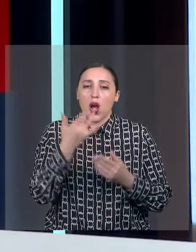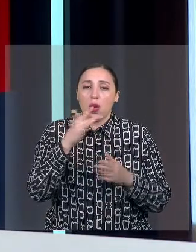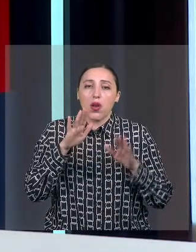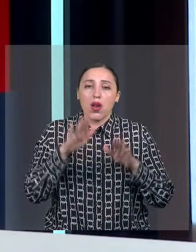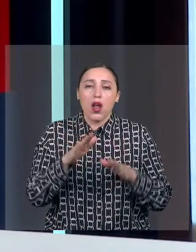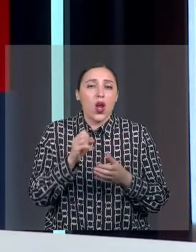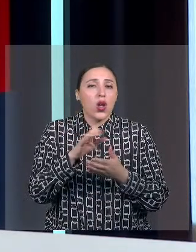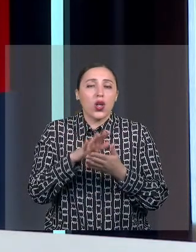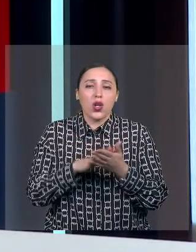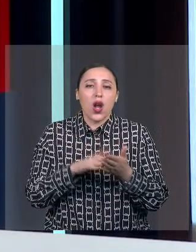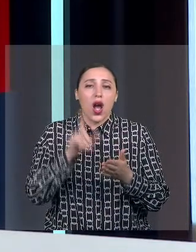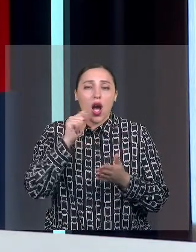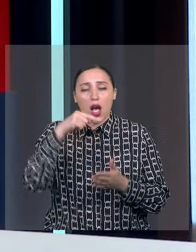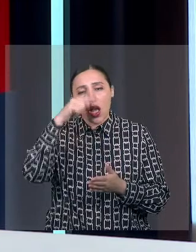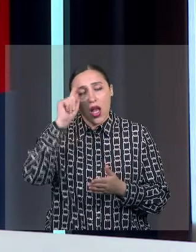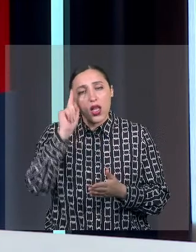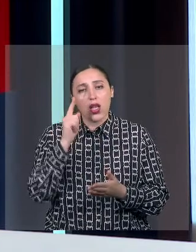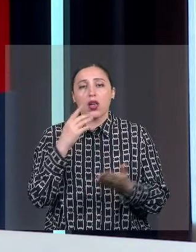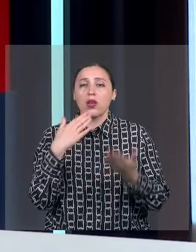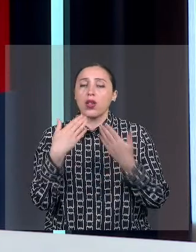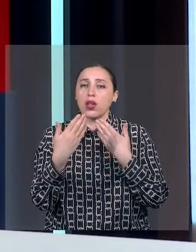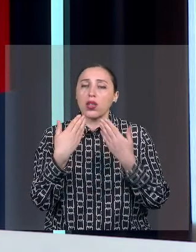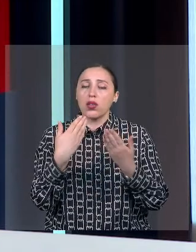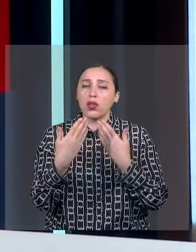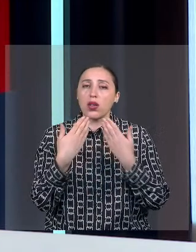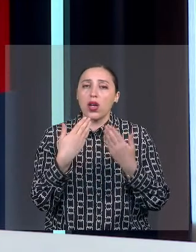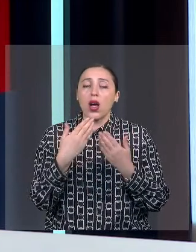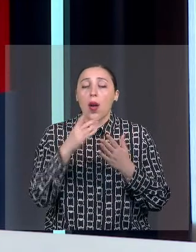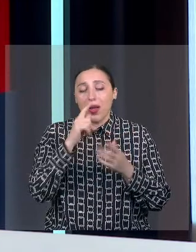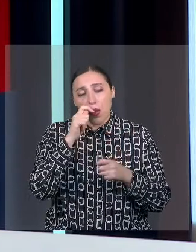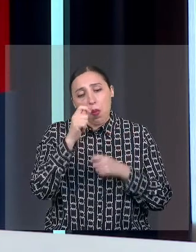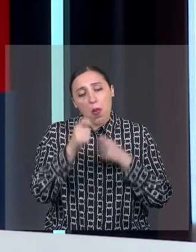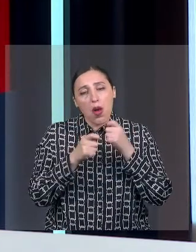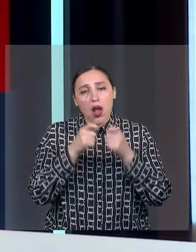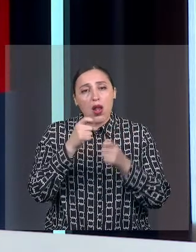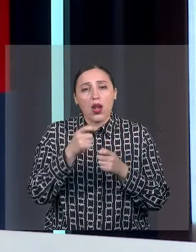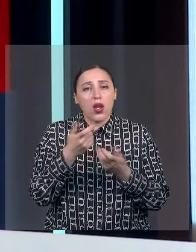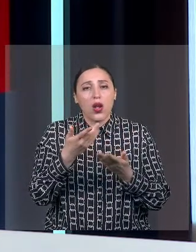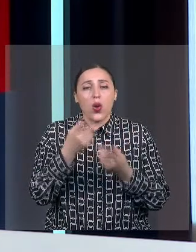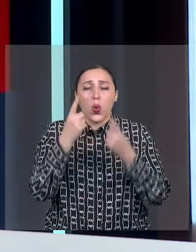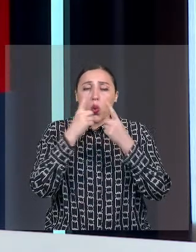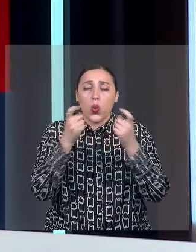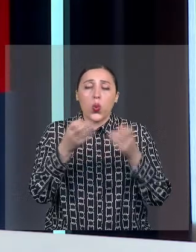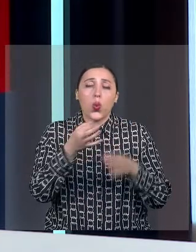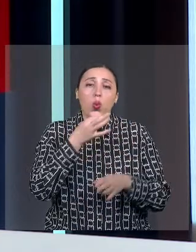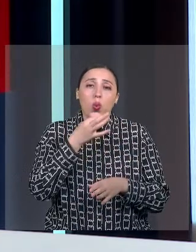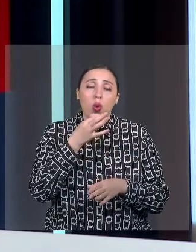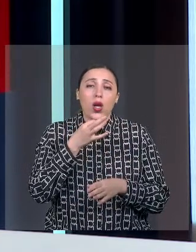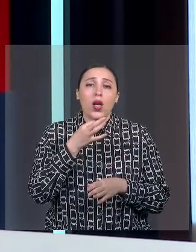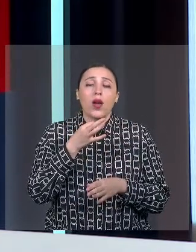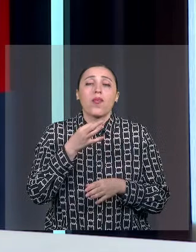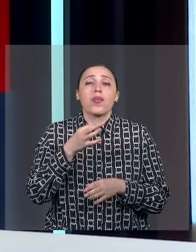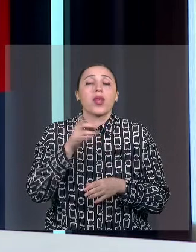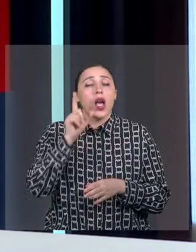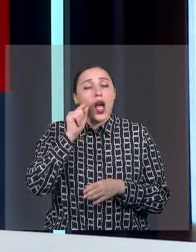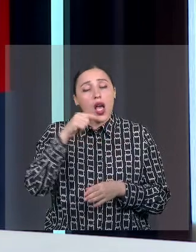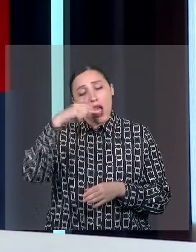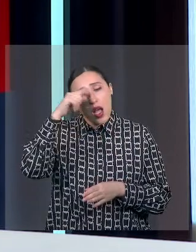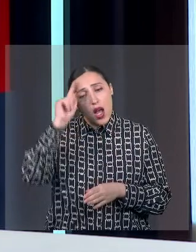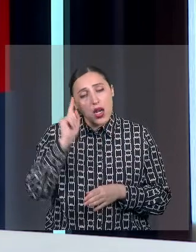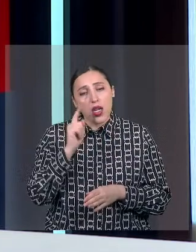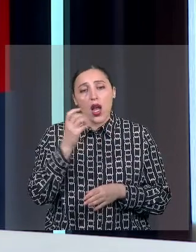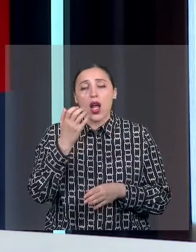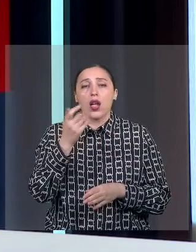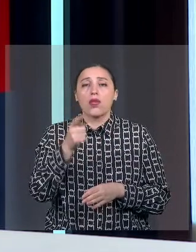շարունակվում են հայ-ադրբեջանական բանակցությունները։ Շատ մանրամասներ, սակայն հայտնի չեն։ Ազատությունը Հայաստանի ու Ադրբեջանի